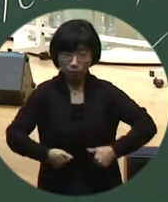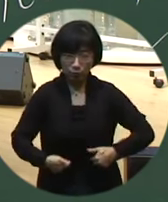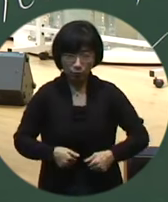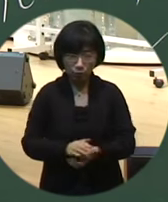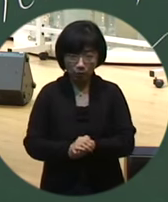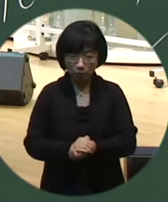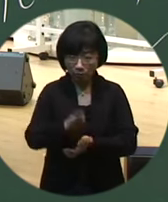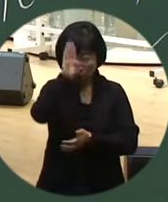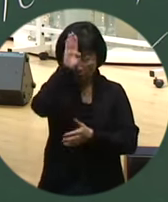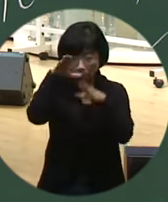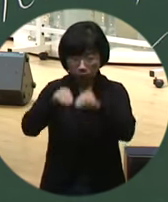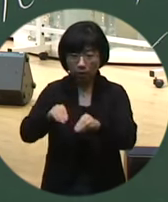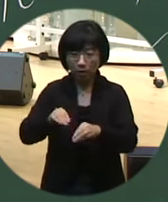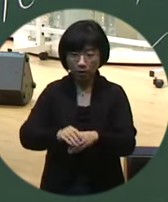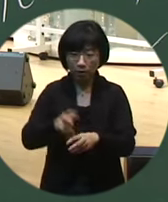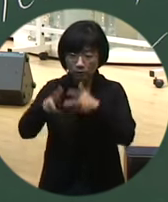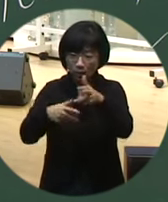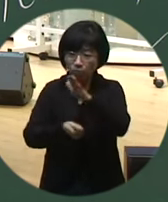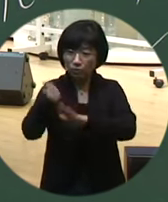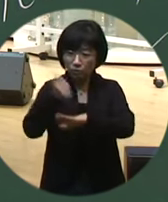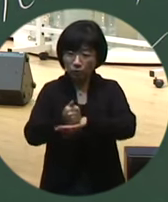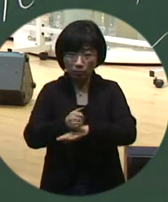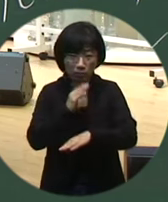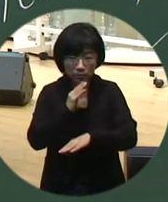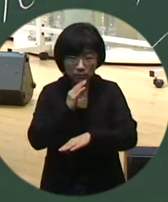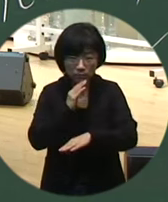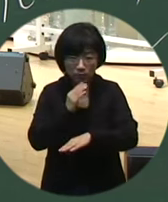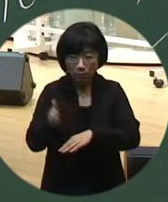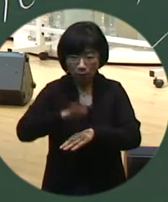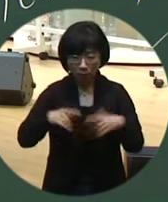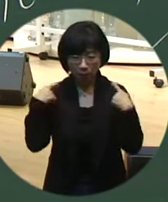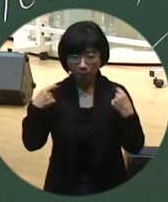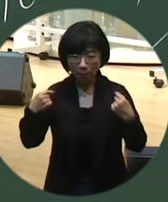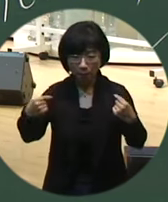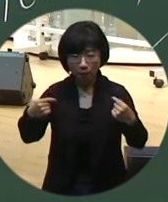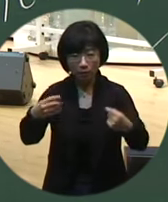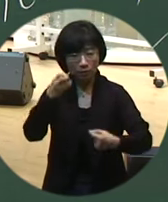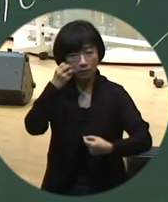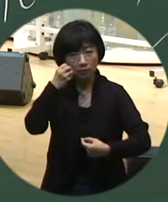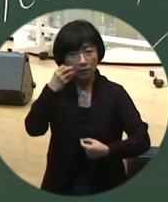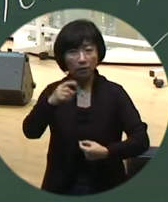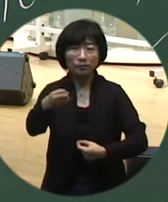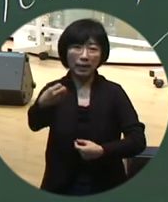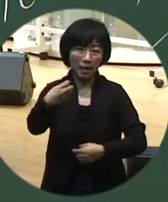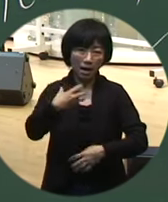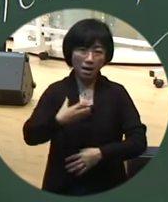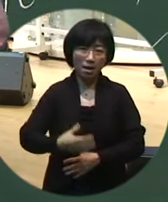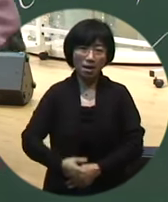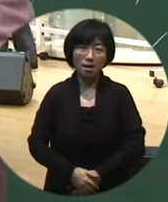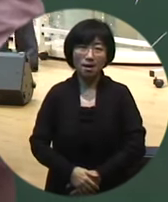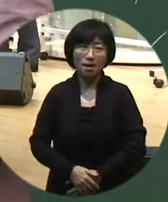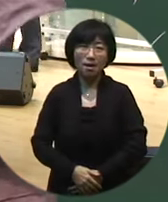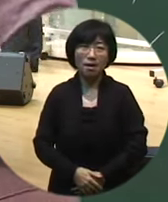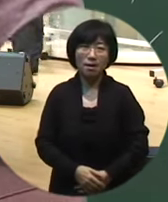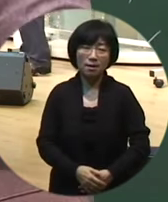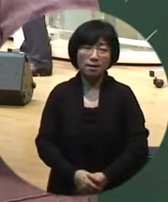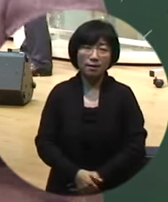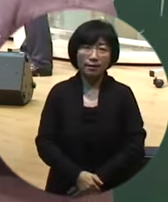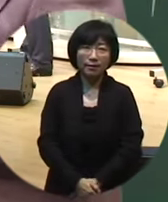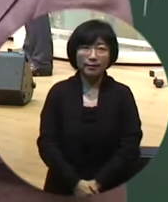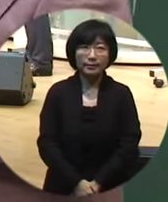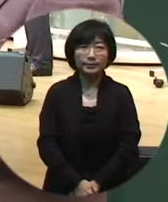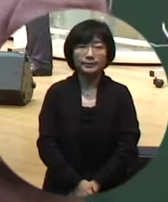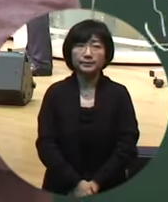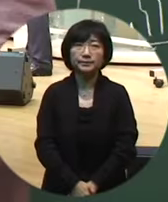근데 그게 회복이 안 되잖아요. But it's not restored. 이제 그게 틀리게 깨닫는 거죠. But that's the incorrect realization. 아,